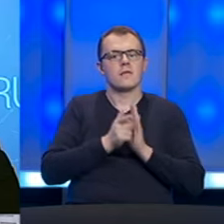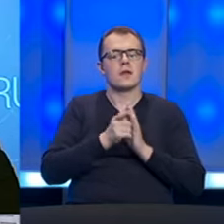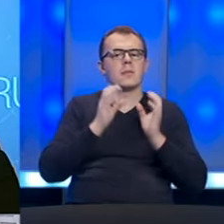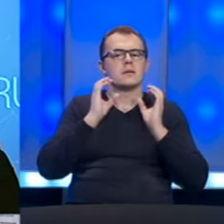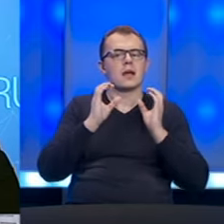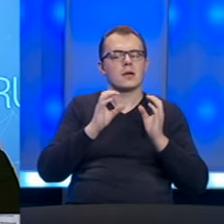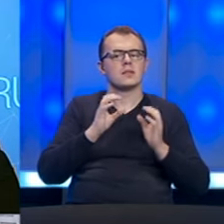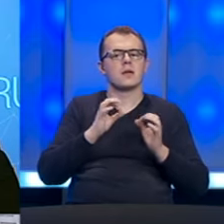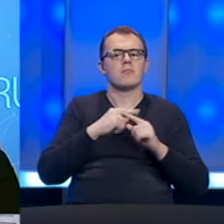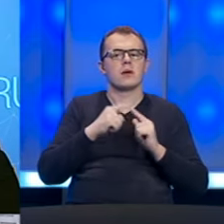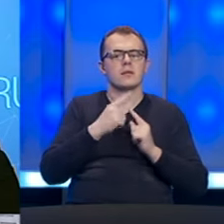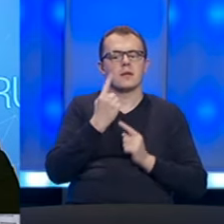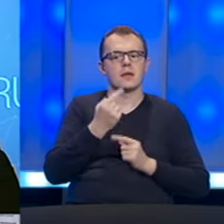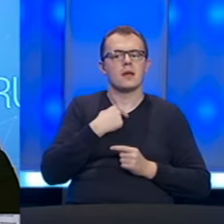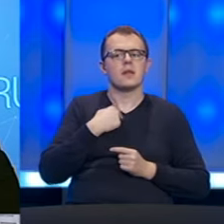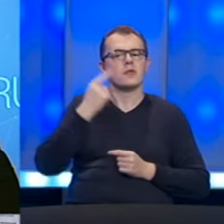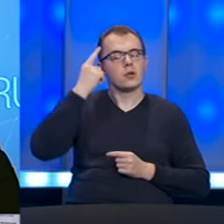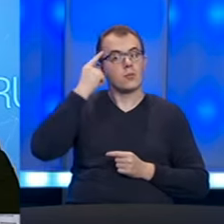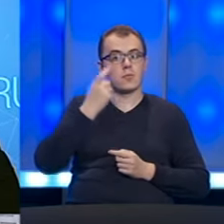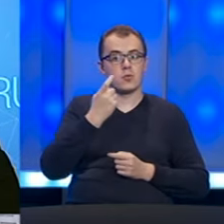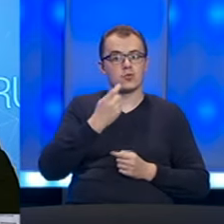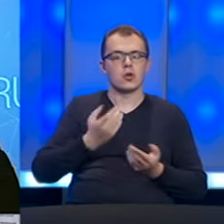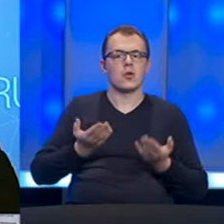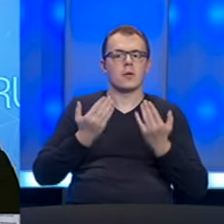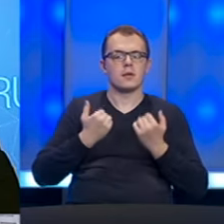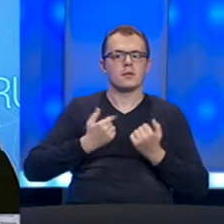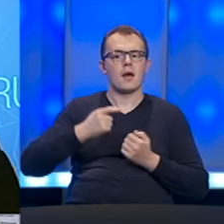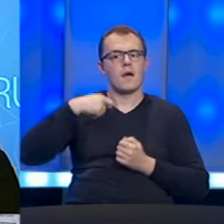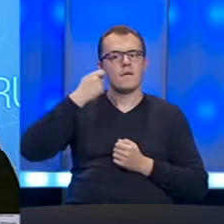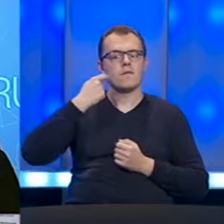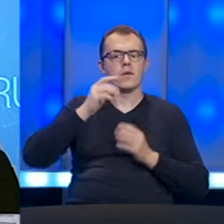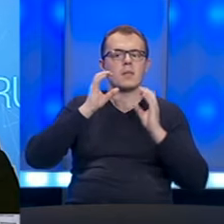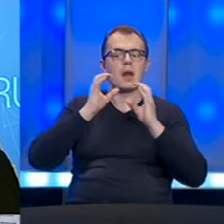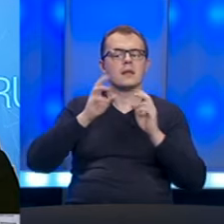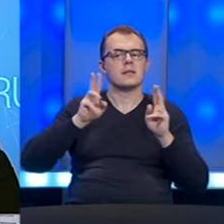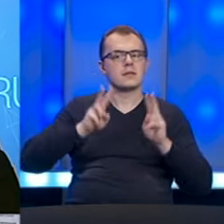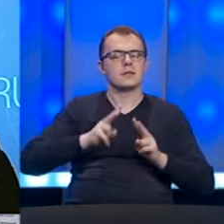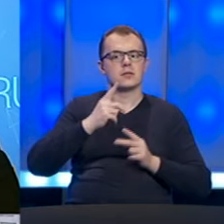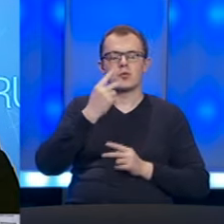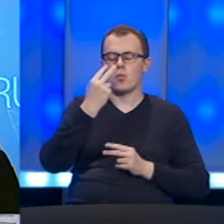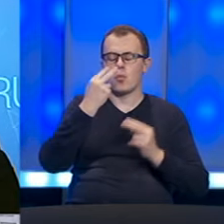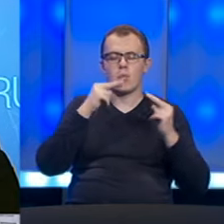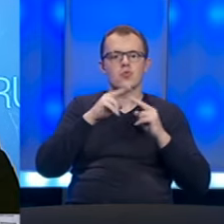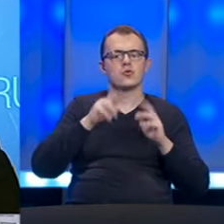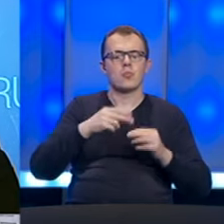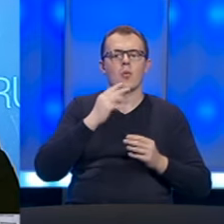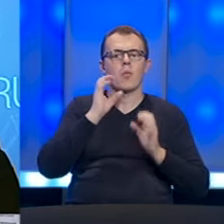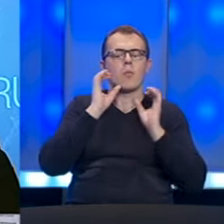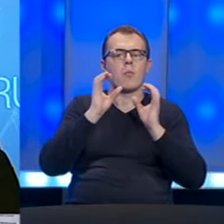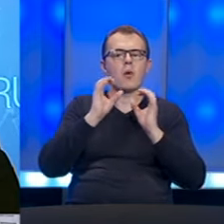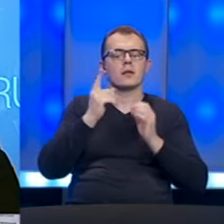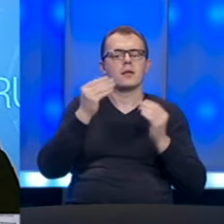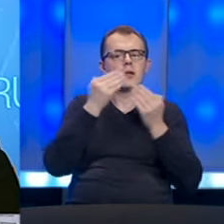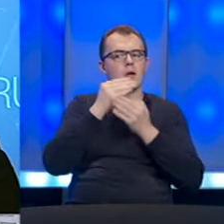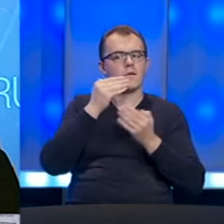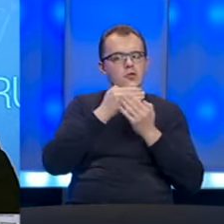gledaoce BHT1. Ja ću napomenuti još jednom da film Gledati istinu u oči mogu pogledati